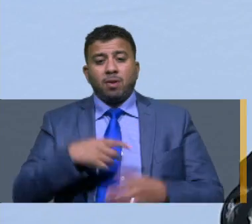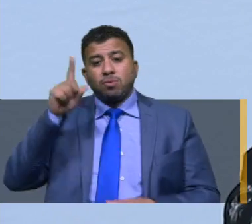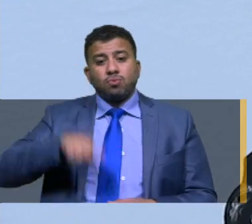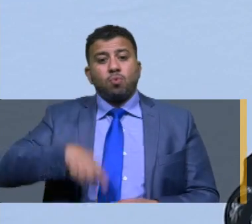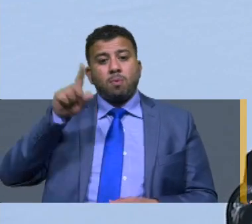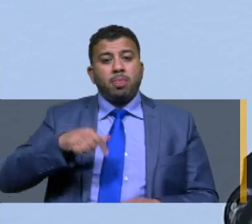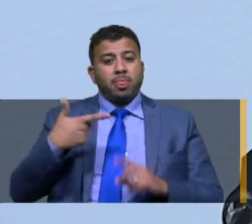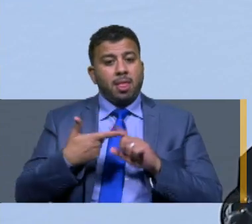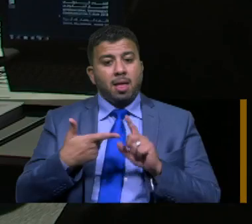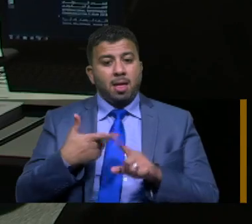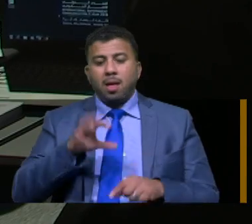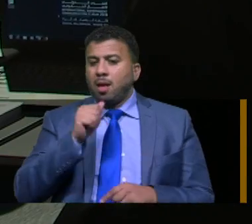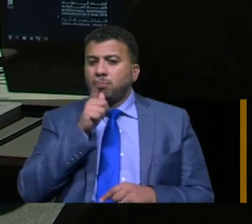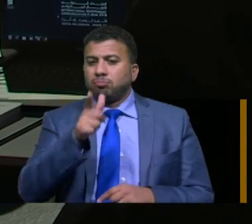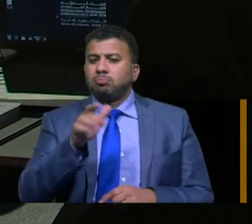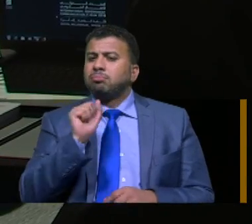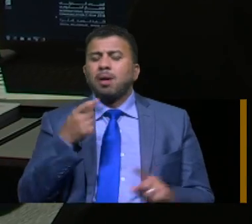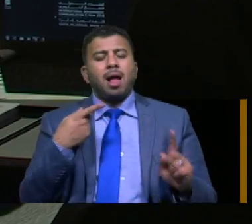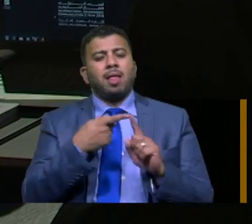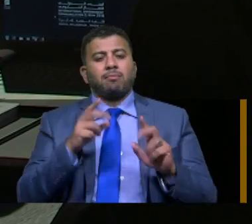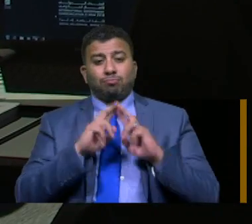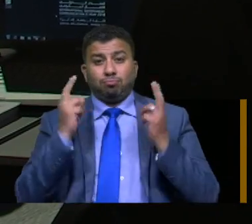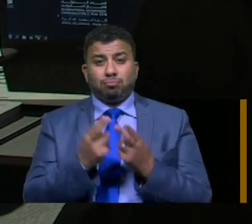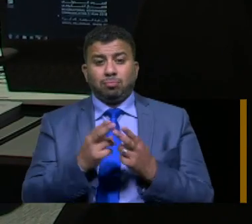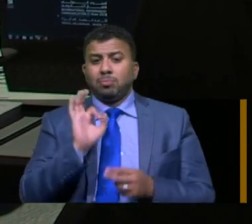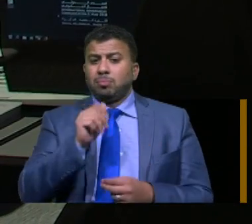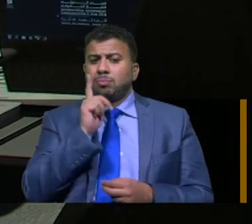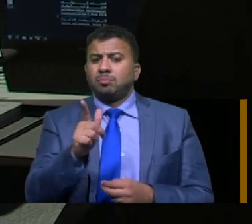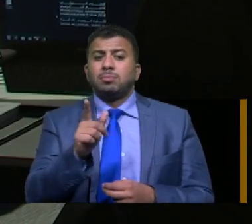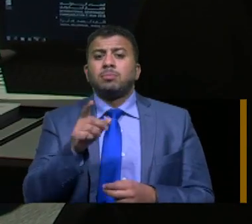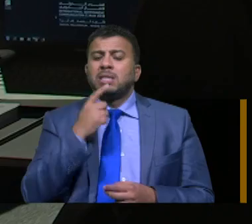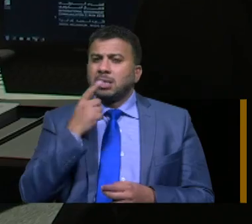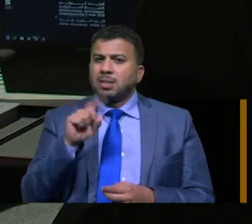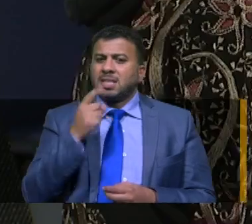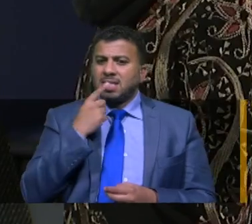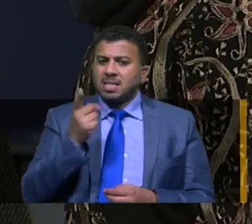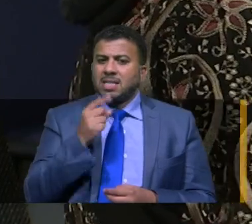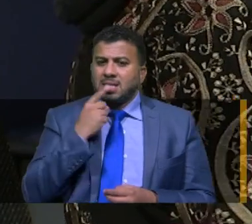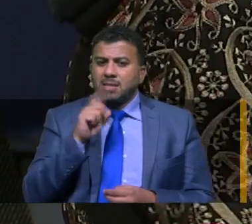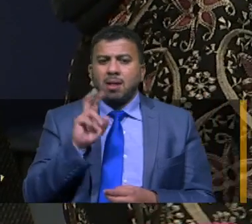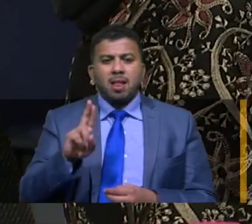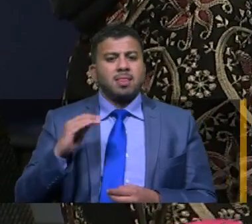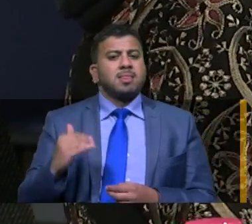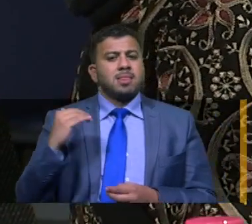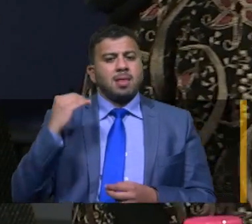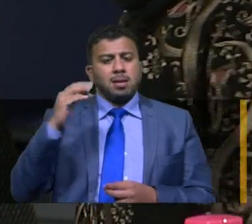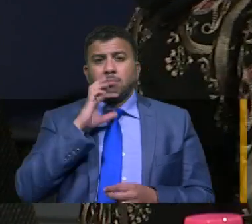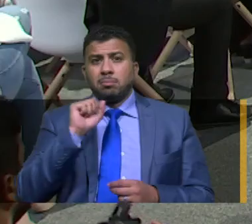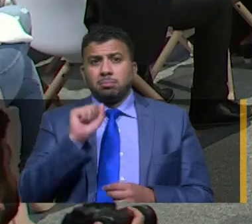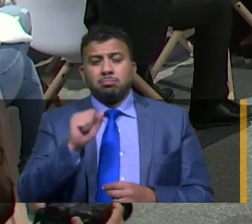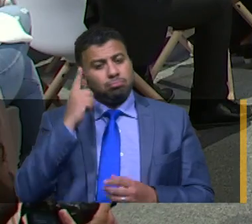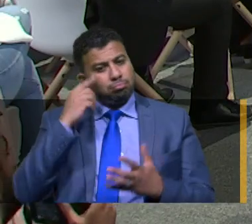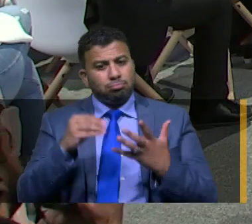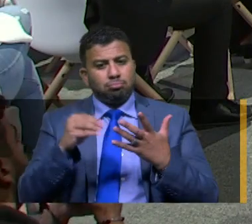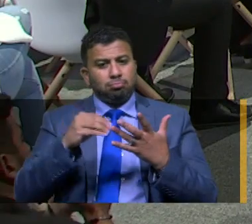الثاني انعكس خلالها هدف المنتدى الذي يسعى في كل عام إلى تحقيق التنمية وتحديد